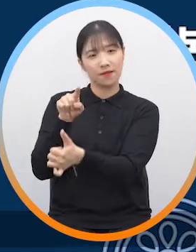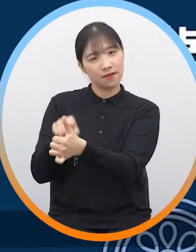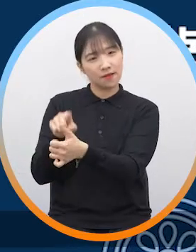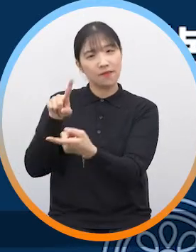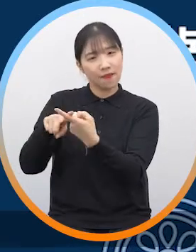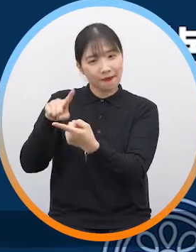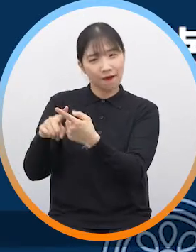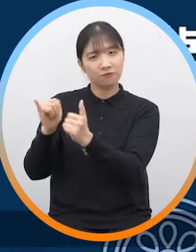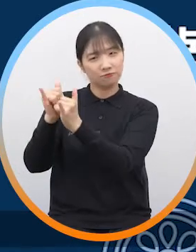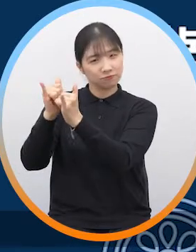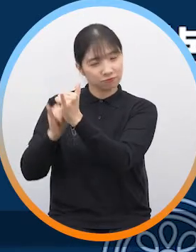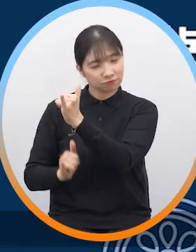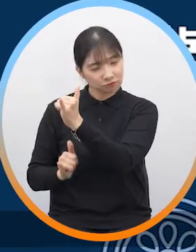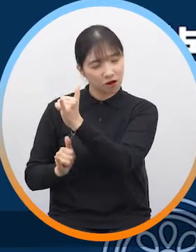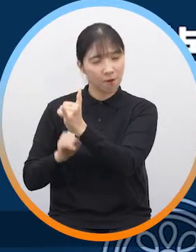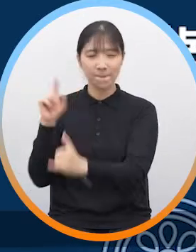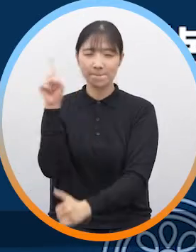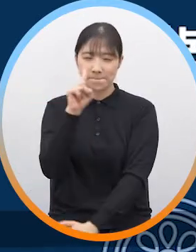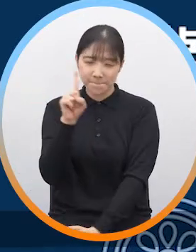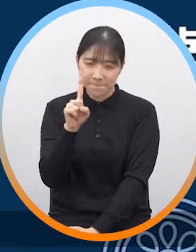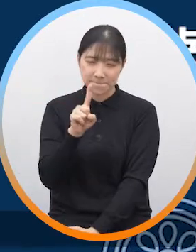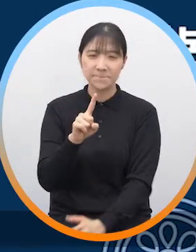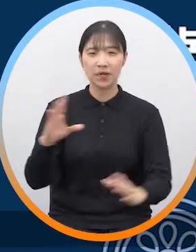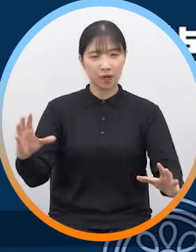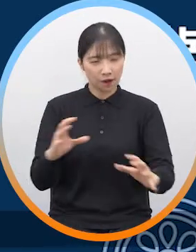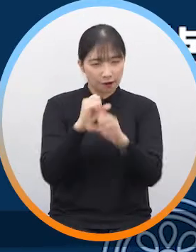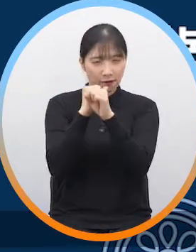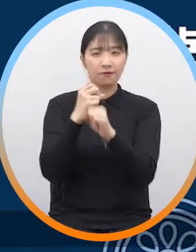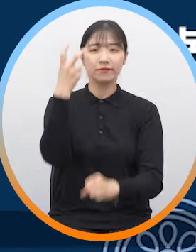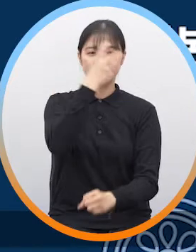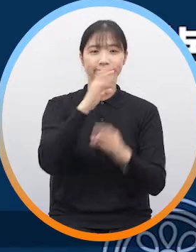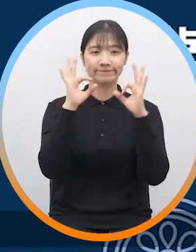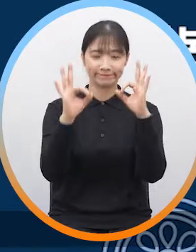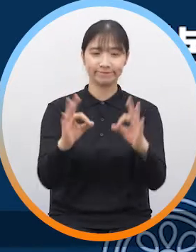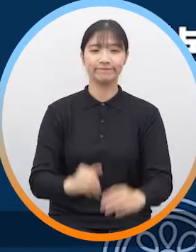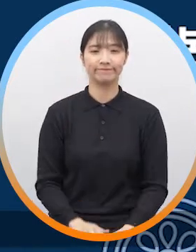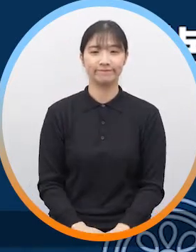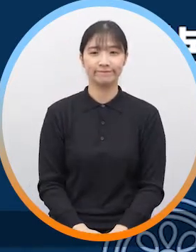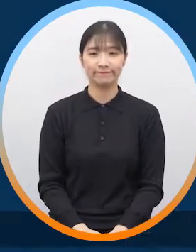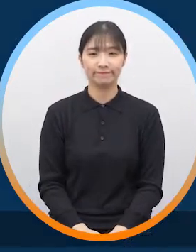박사에 대한 유적에 대해서 살펴보도록 하겠습니다.